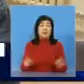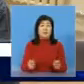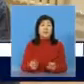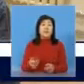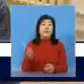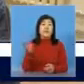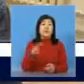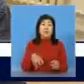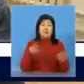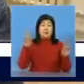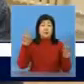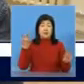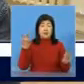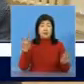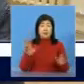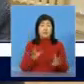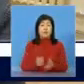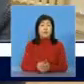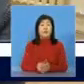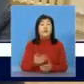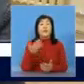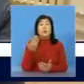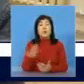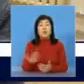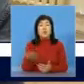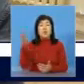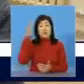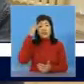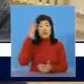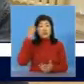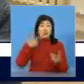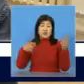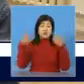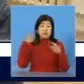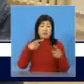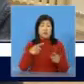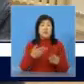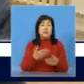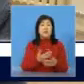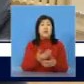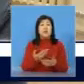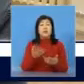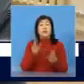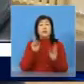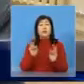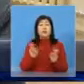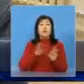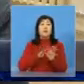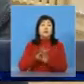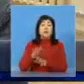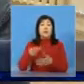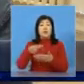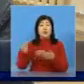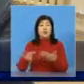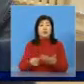сондықтан ол жақта балалардың идеялары, шығармашылық шабыты, олардың орындалу техникасы барлығы да ескеріліп